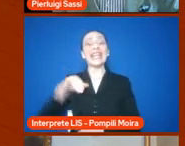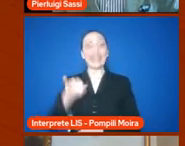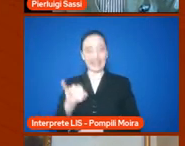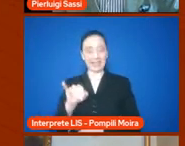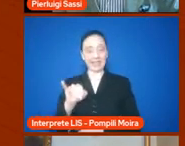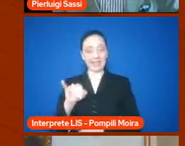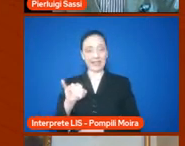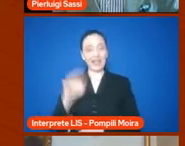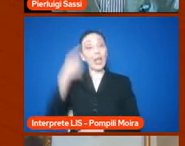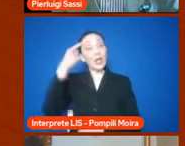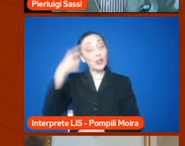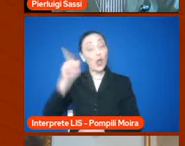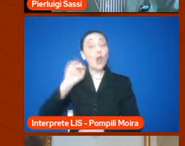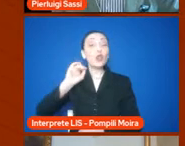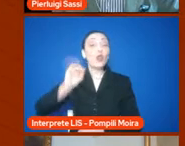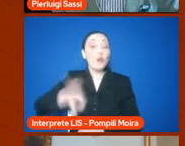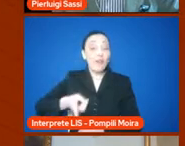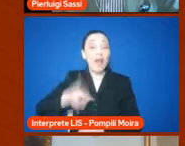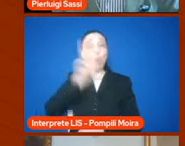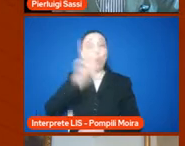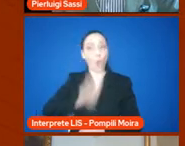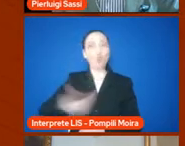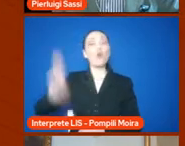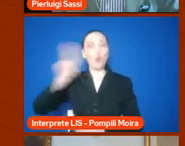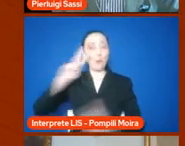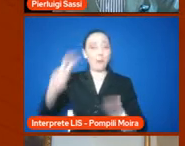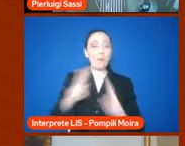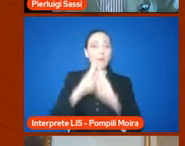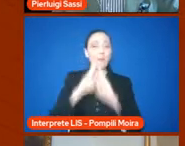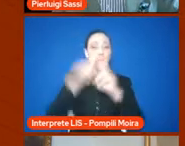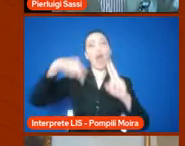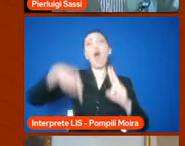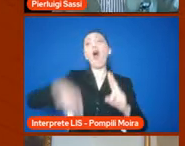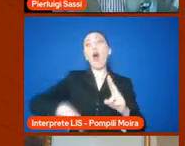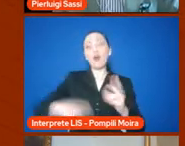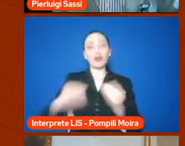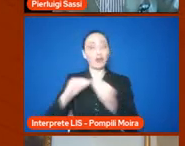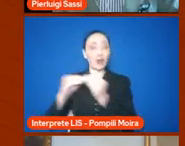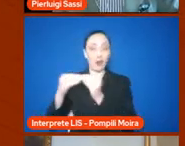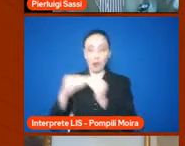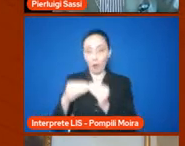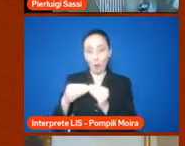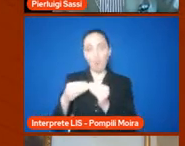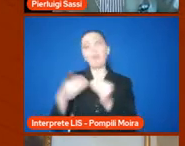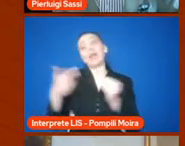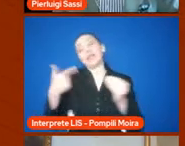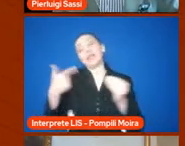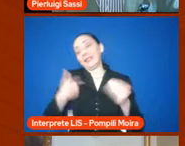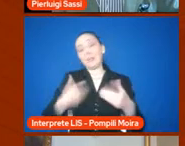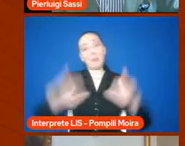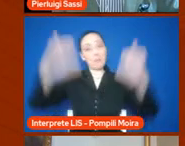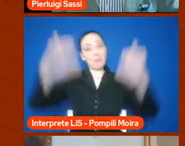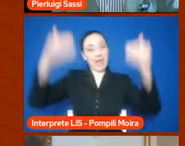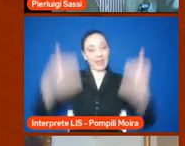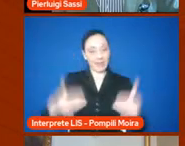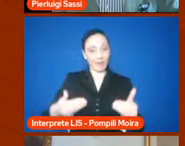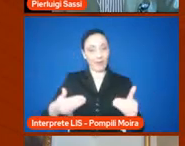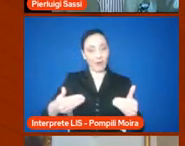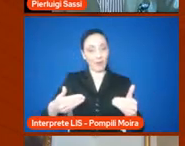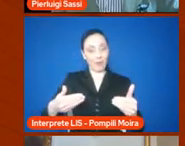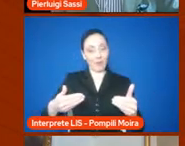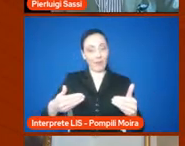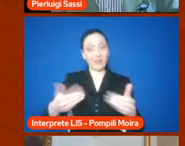incontrarci in Umbria, oggi lo facciamo via web, e dunque ringrazio a tutti, perché, come ha detto il Papa poco